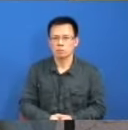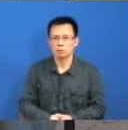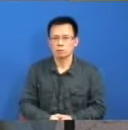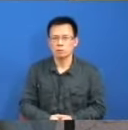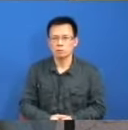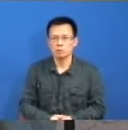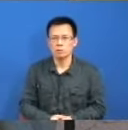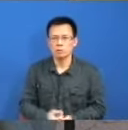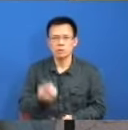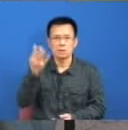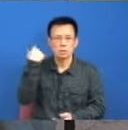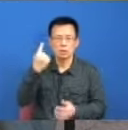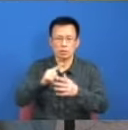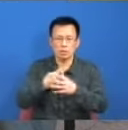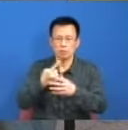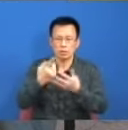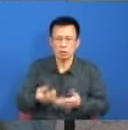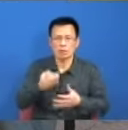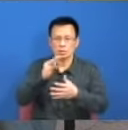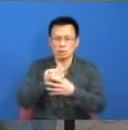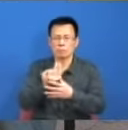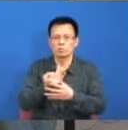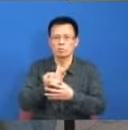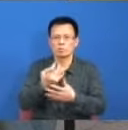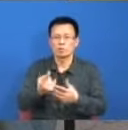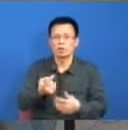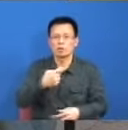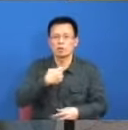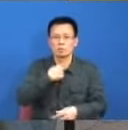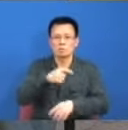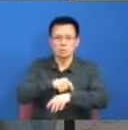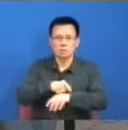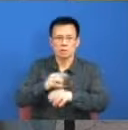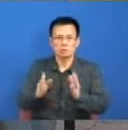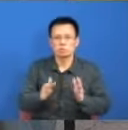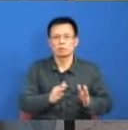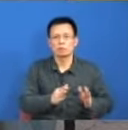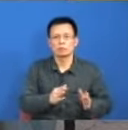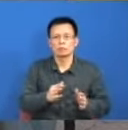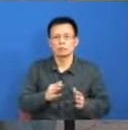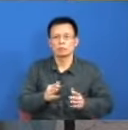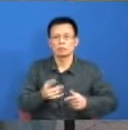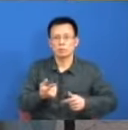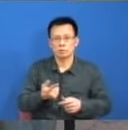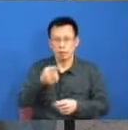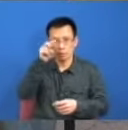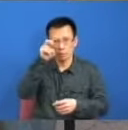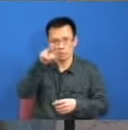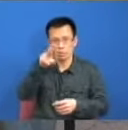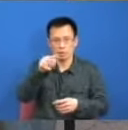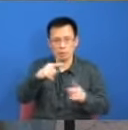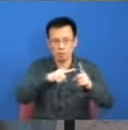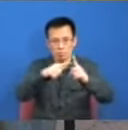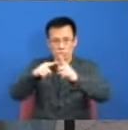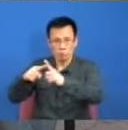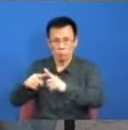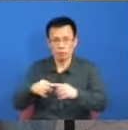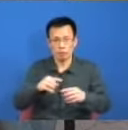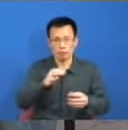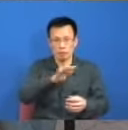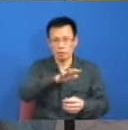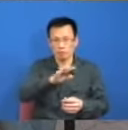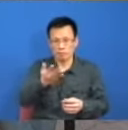話齋以前一個月嘅，而家三個月，即係佢需要時間去處理啦。或者佢主要嘅個處理上想睇下個民情點啊？真 啊！